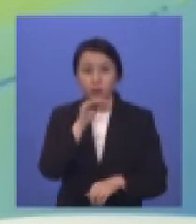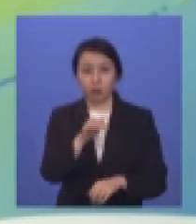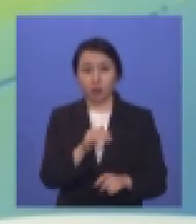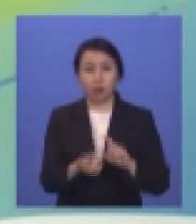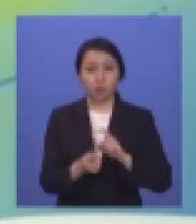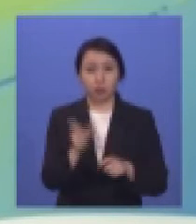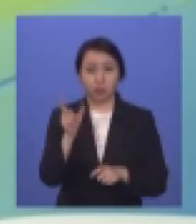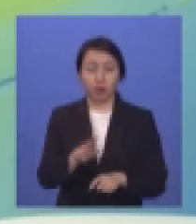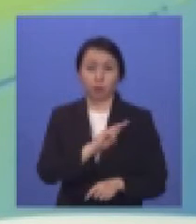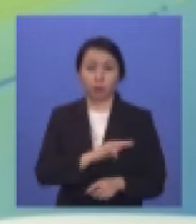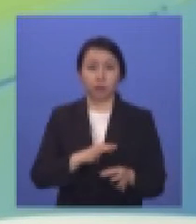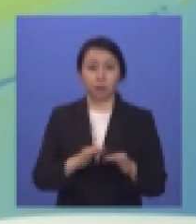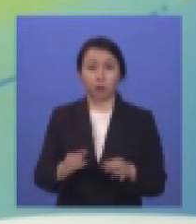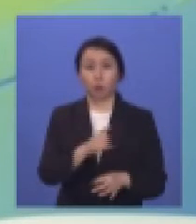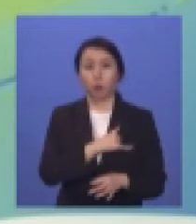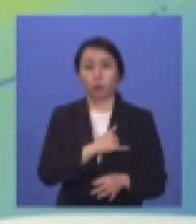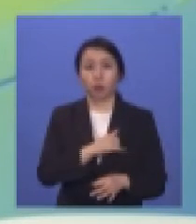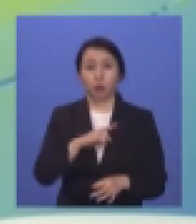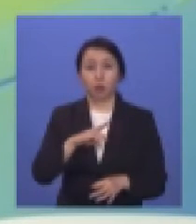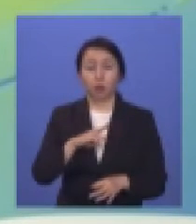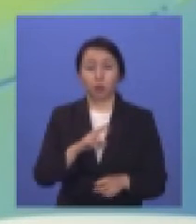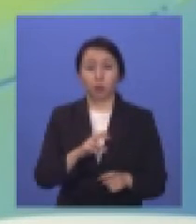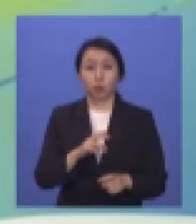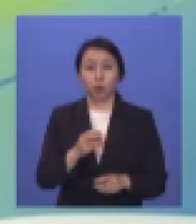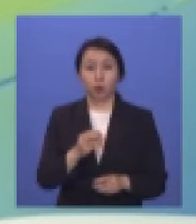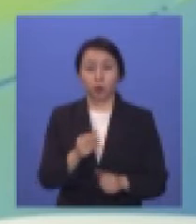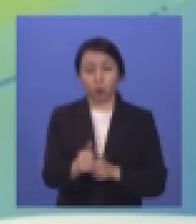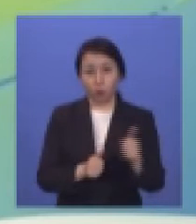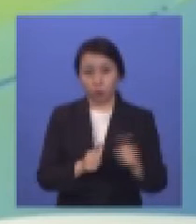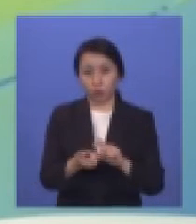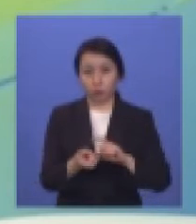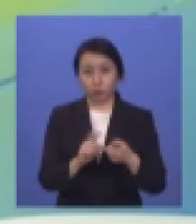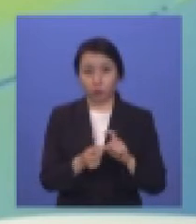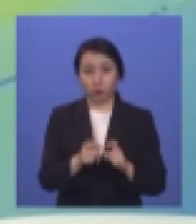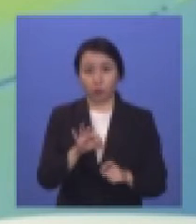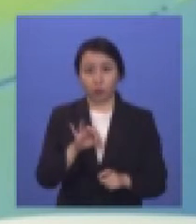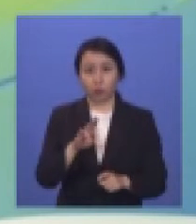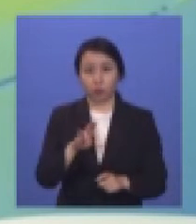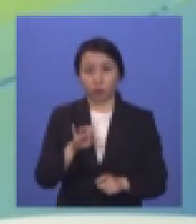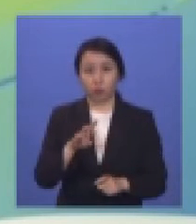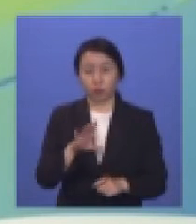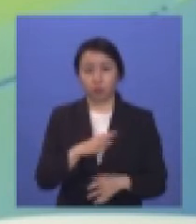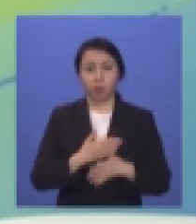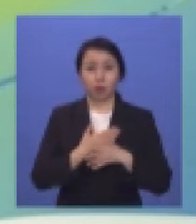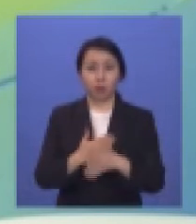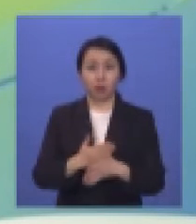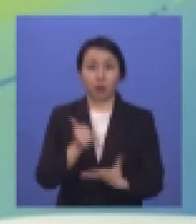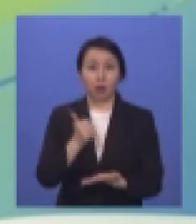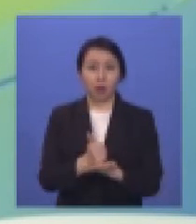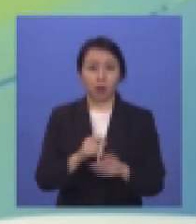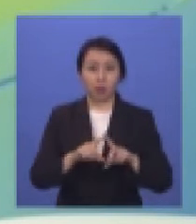не профессиональные борцы, а работники сферы культуры. Турнир по борьбе «Онер Кокжалы» проводится при поддержке